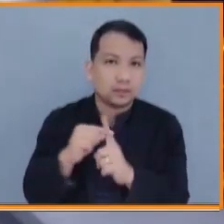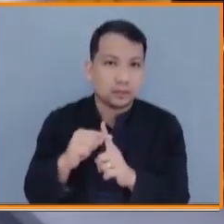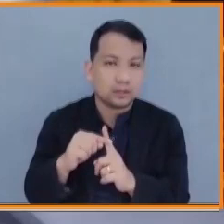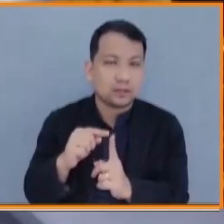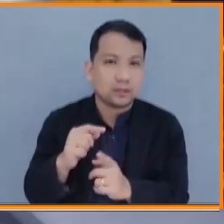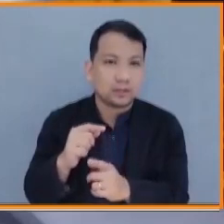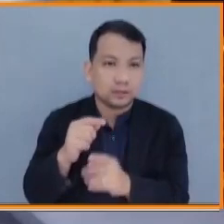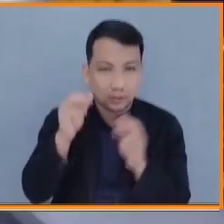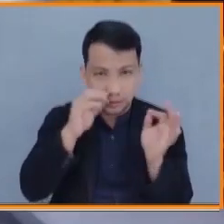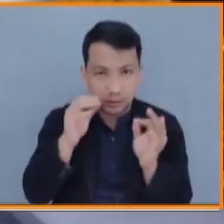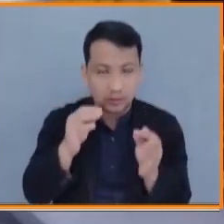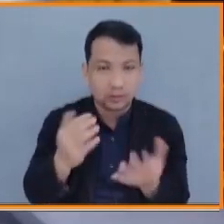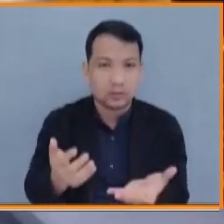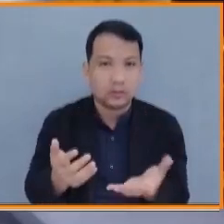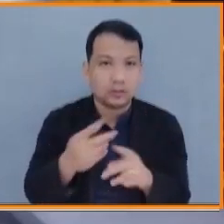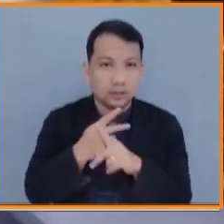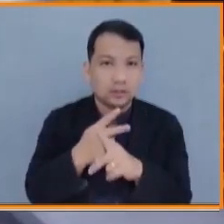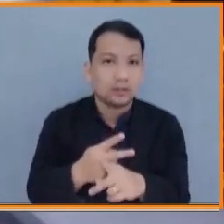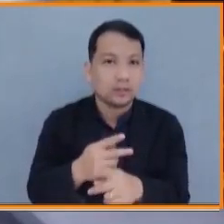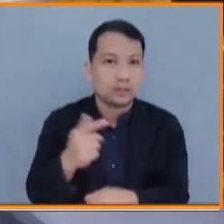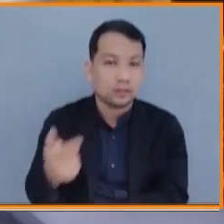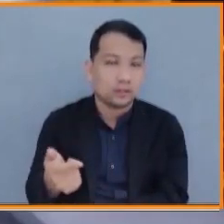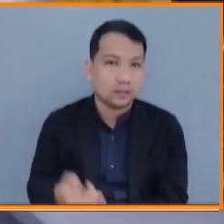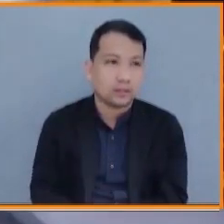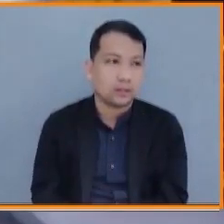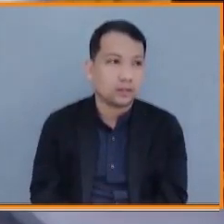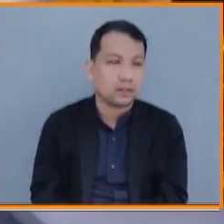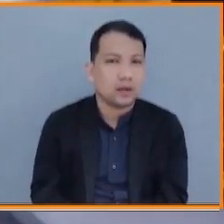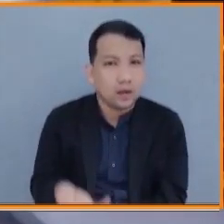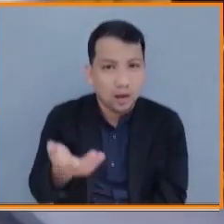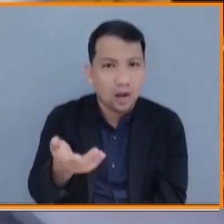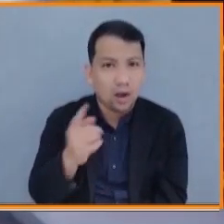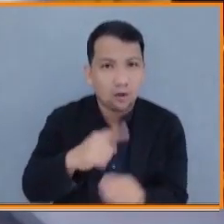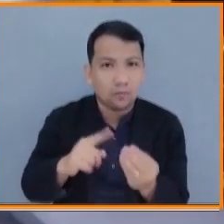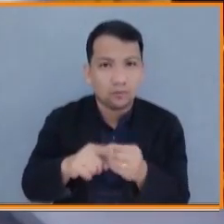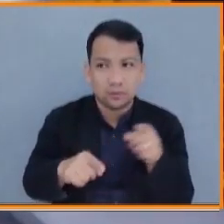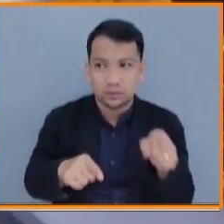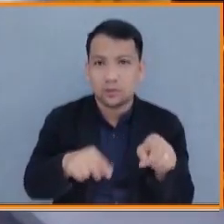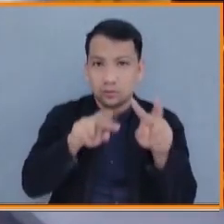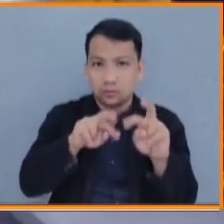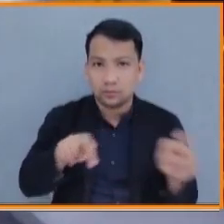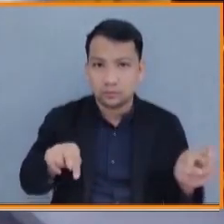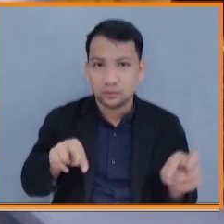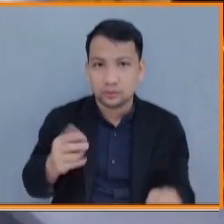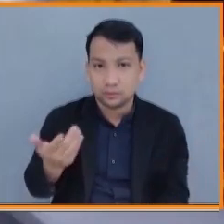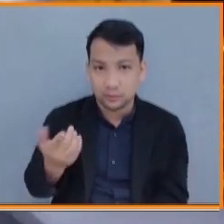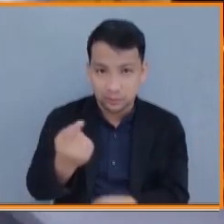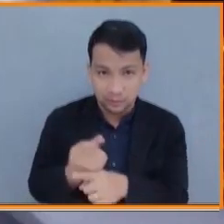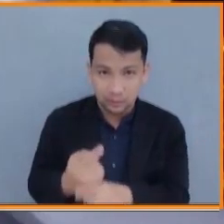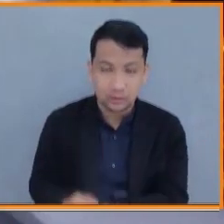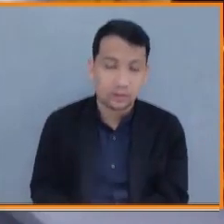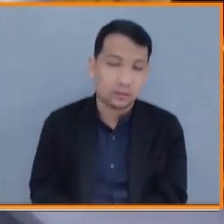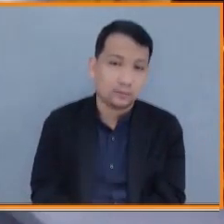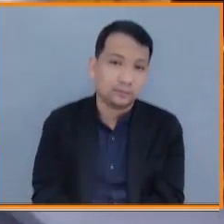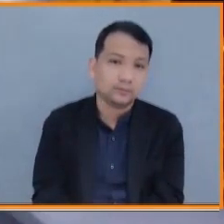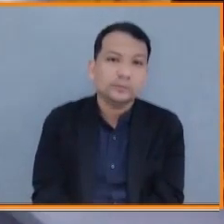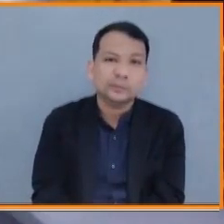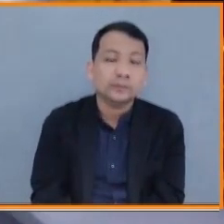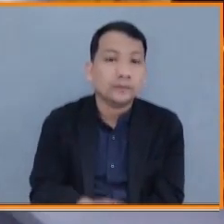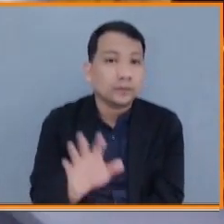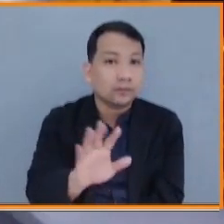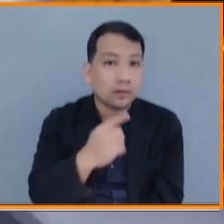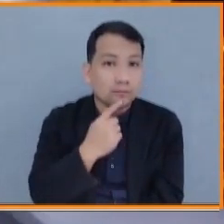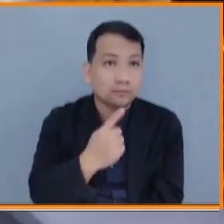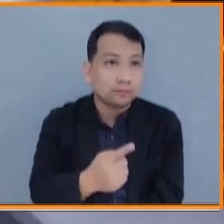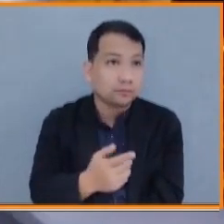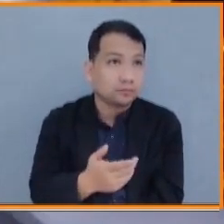ay pinoprotektahan ang Nig batas Ano pa kaya yung ikaw ay iniimbestigahan pa lang hindi ko naman sinasabing dapat